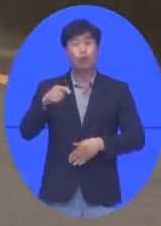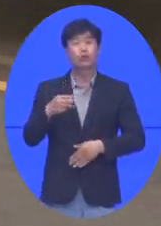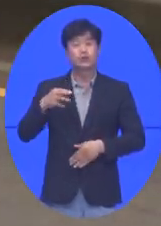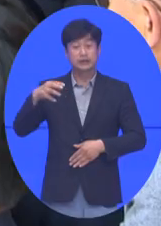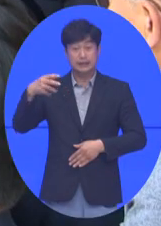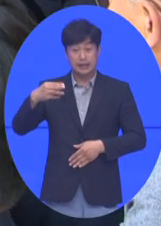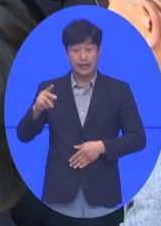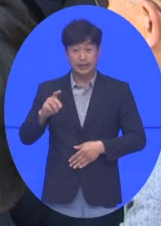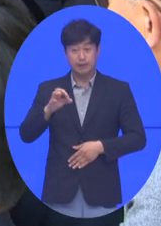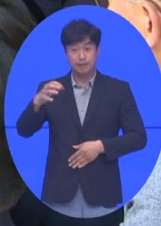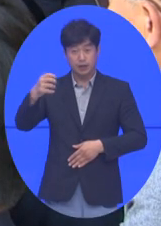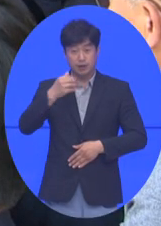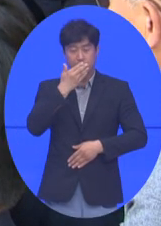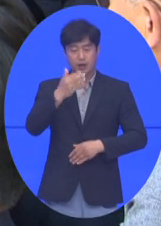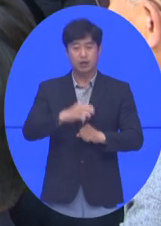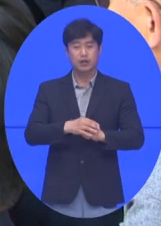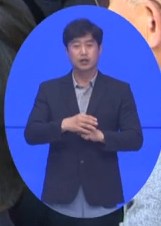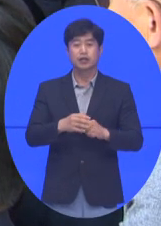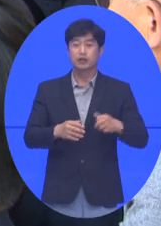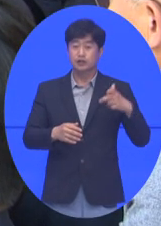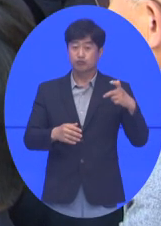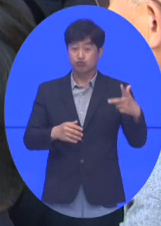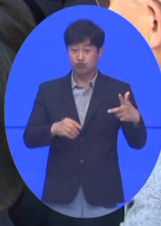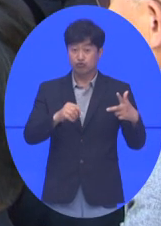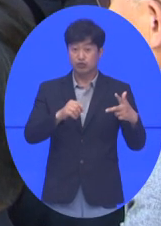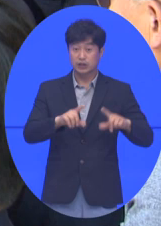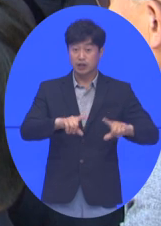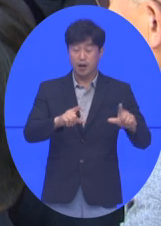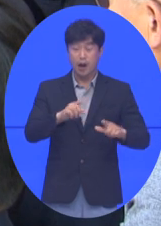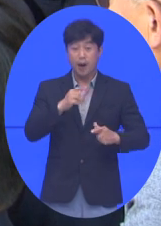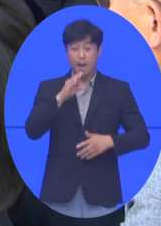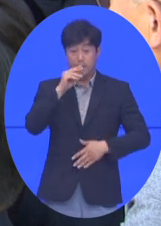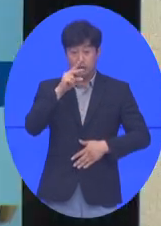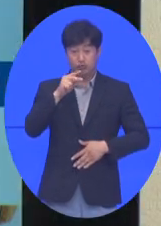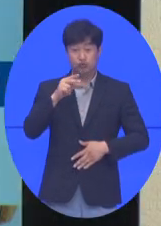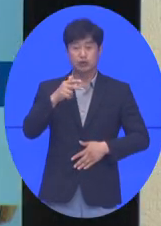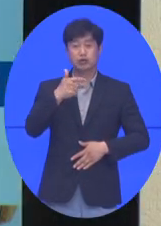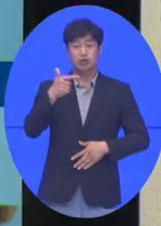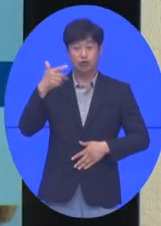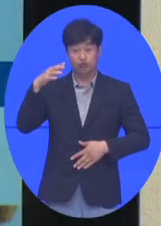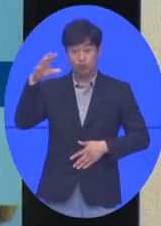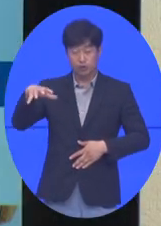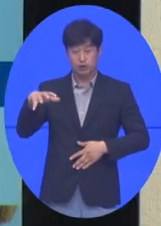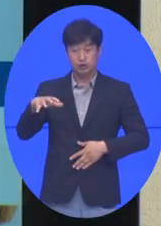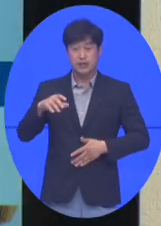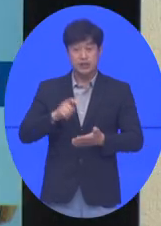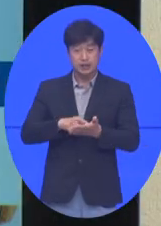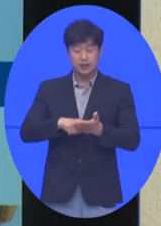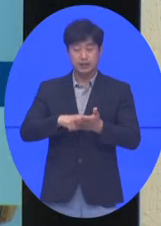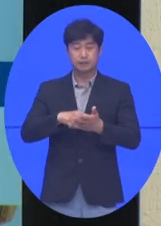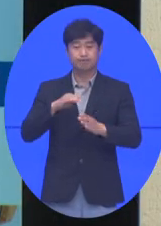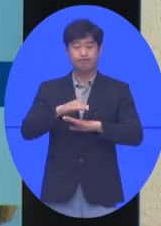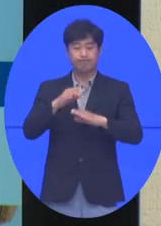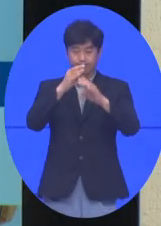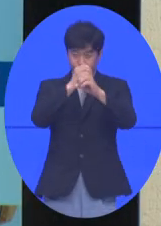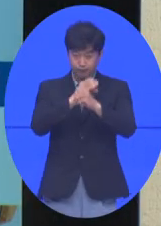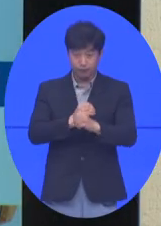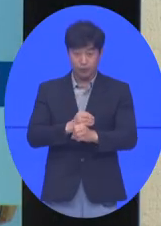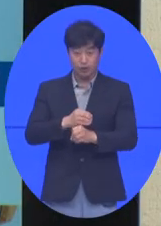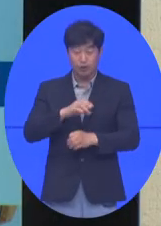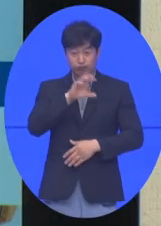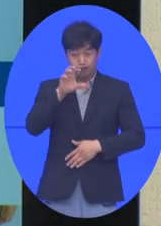겁니다. 경기도는 16일 파주시 운정 119 안전센터에서 광역 긴급 차량 우선 신호 시스템